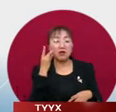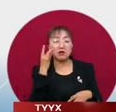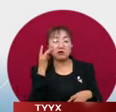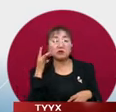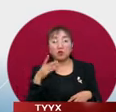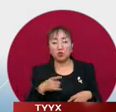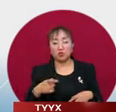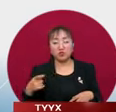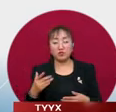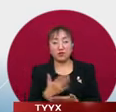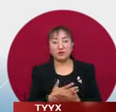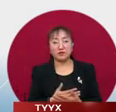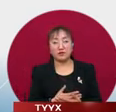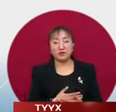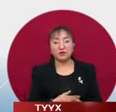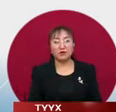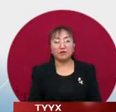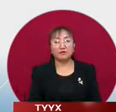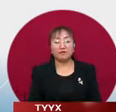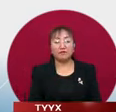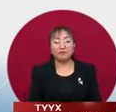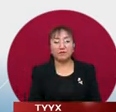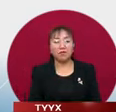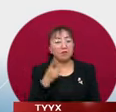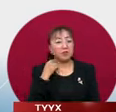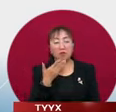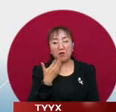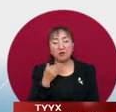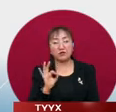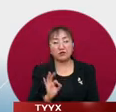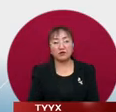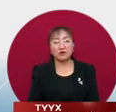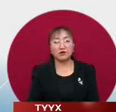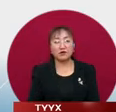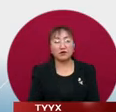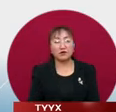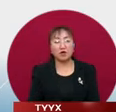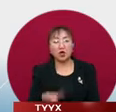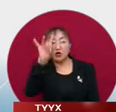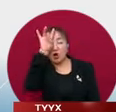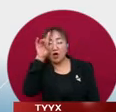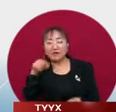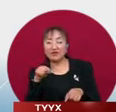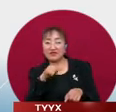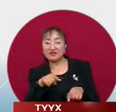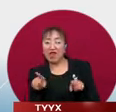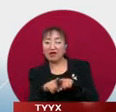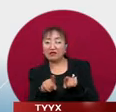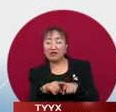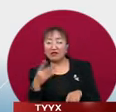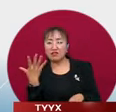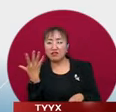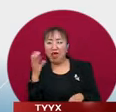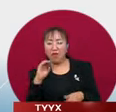Эрэгтэй хүмүүс нь эмэгтэй хүний дүрийг бүтээдэг байсан байна. За тэгвэл үүнээс хойш Ромд мөн адил 50,000